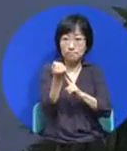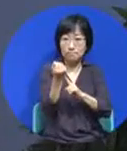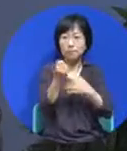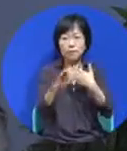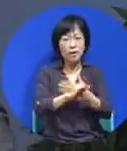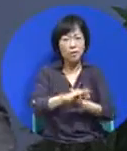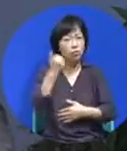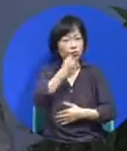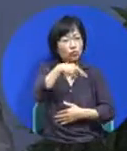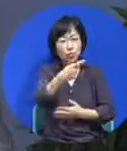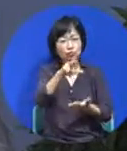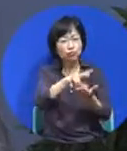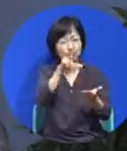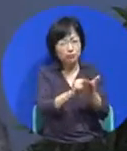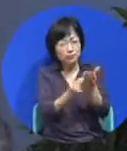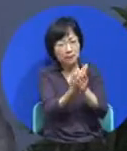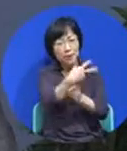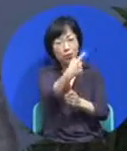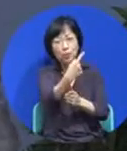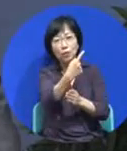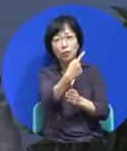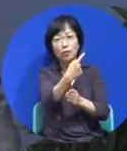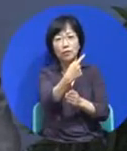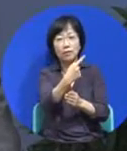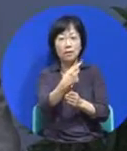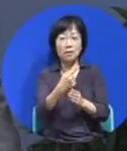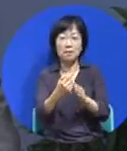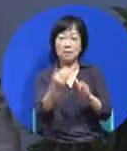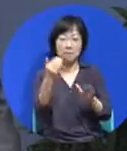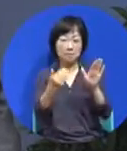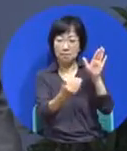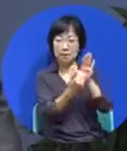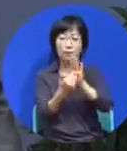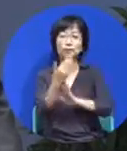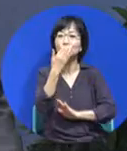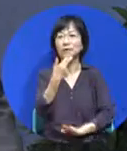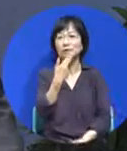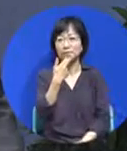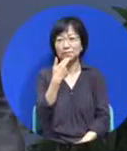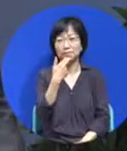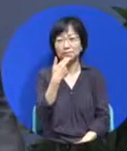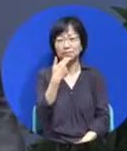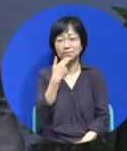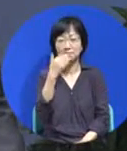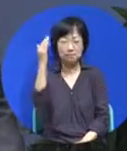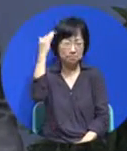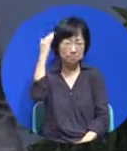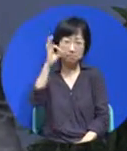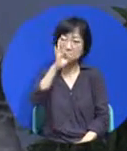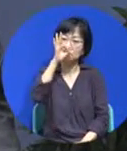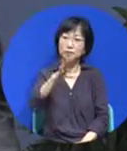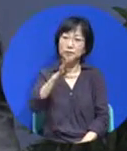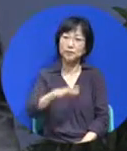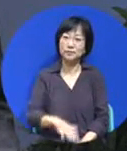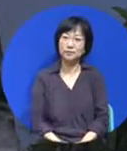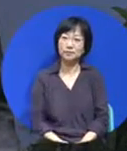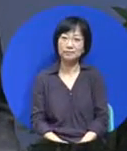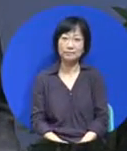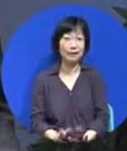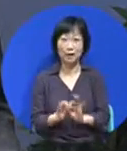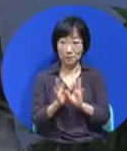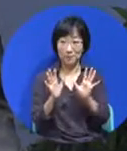없다. And if you can truly discover that blessing, that mystery of the fulfillment of the word of God, no one can block you. 결론